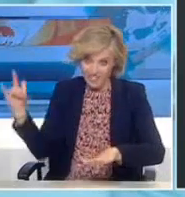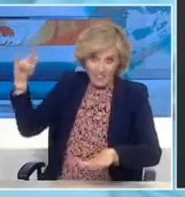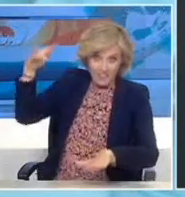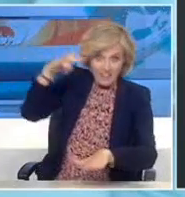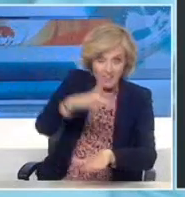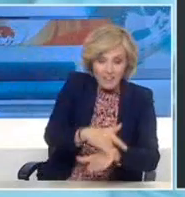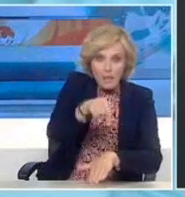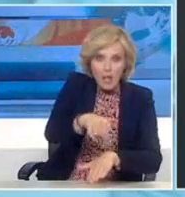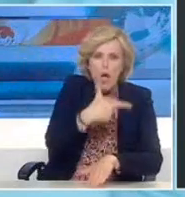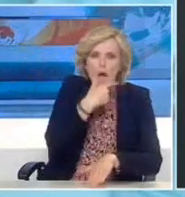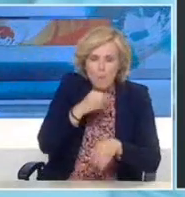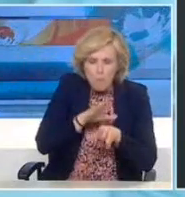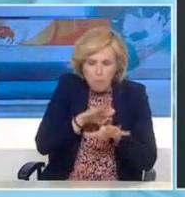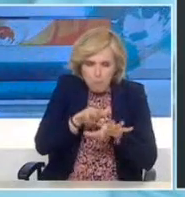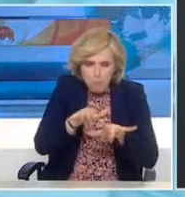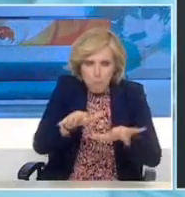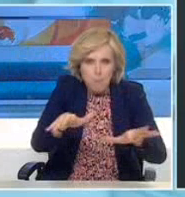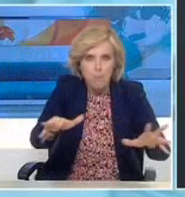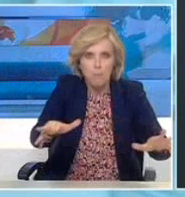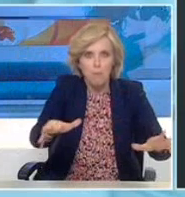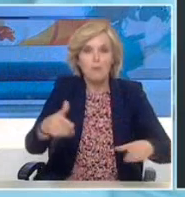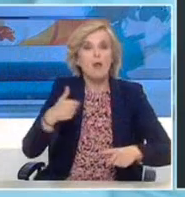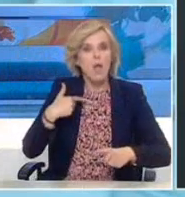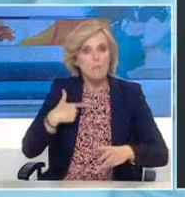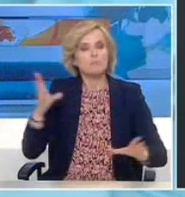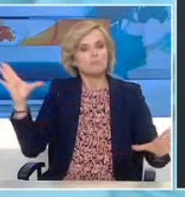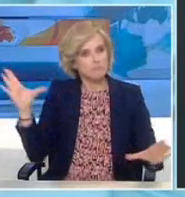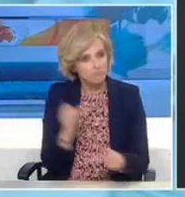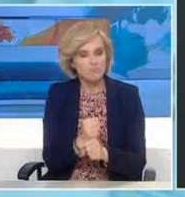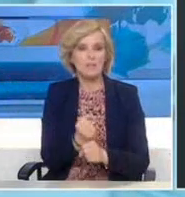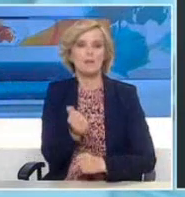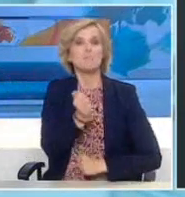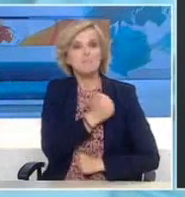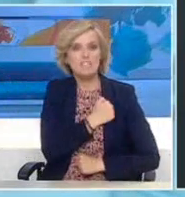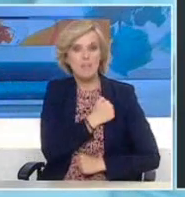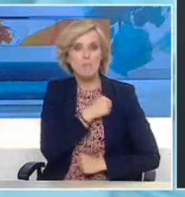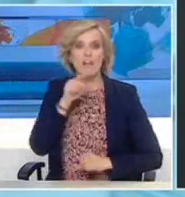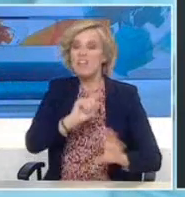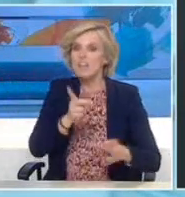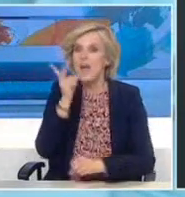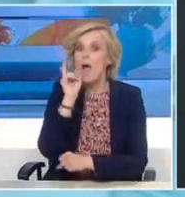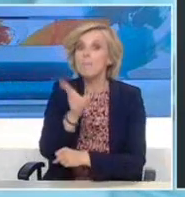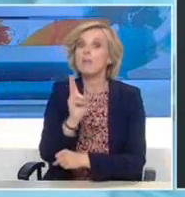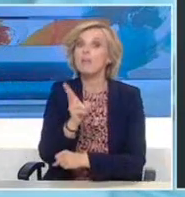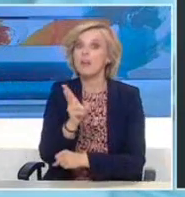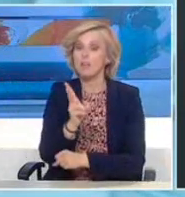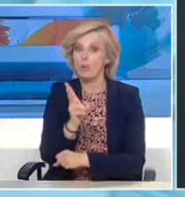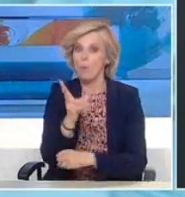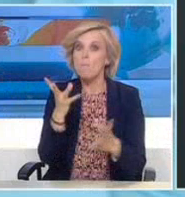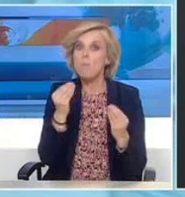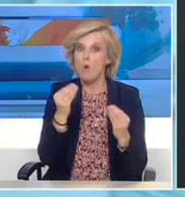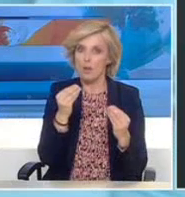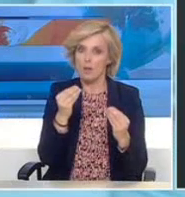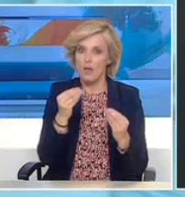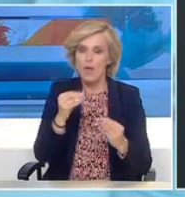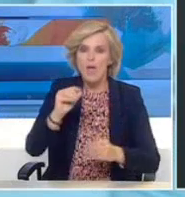απομόνωση βασίστηκε σε συγκεκριμένα μοντέλα ρίσκων που τρέχουμε, ρίσκου που τρέχουμε στη Γενική Γραμματεία Πολιτικής Προστασίας και που δεν αφορούν